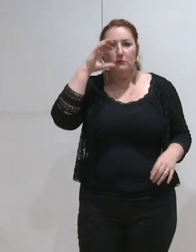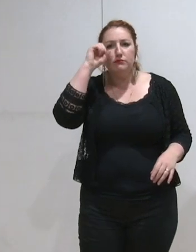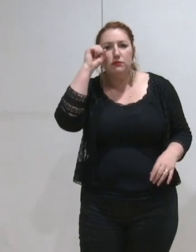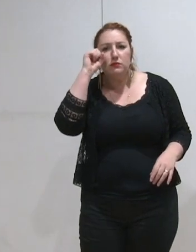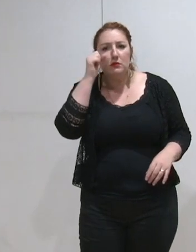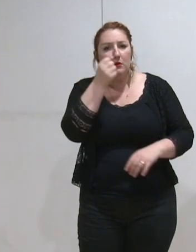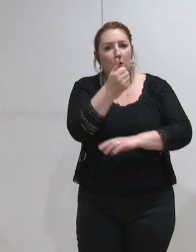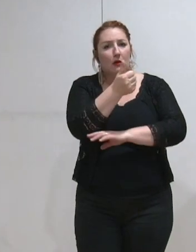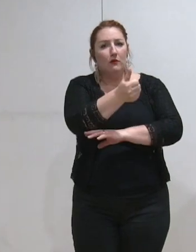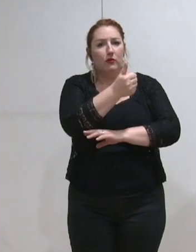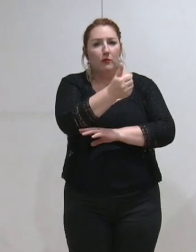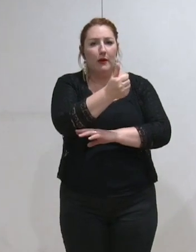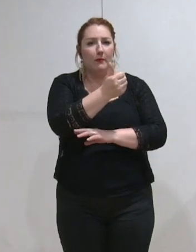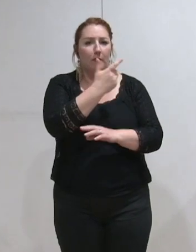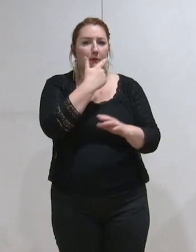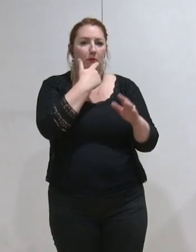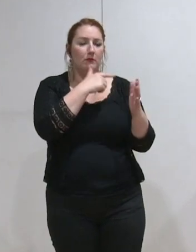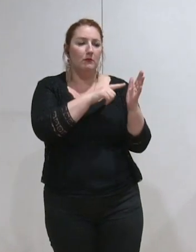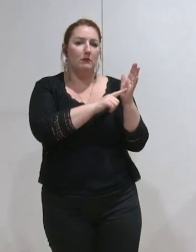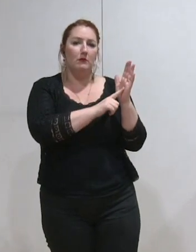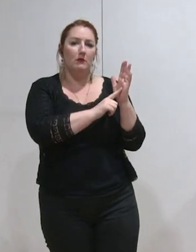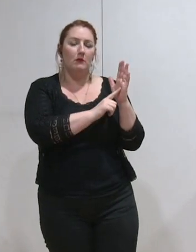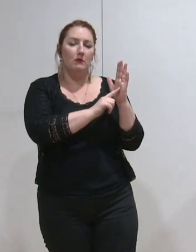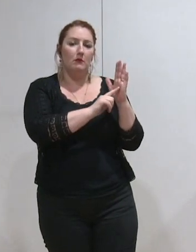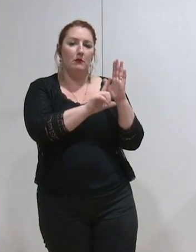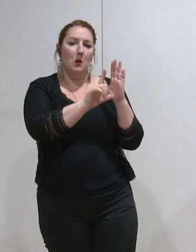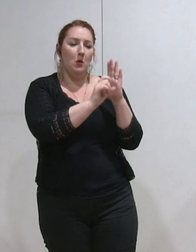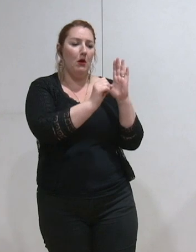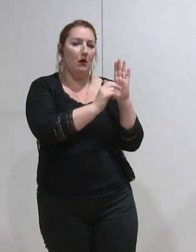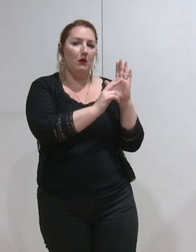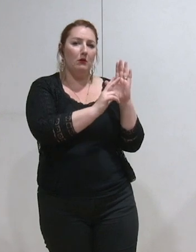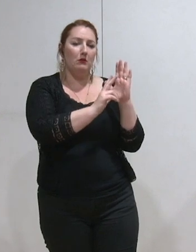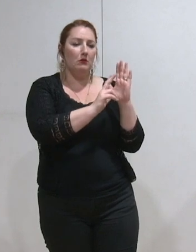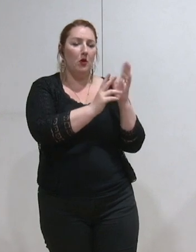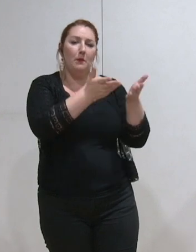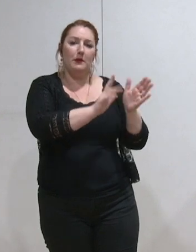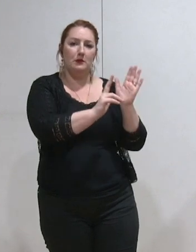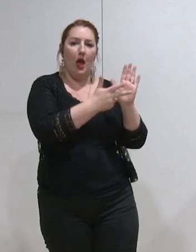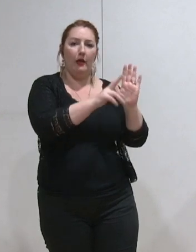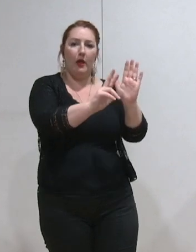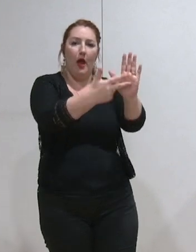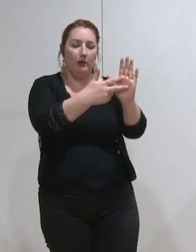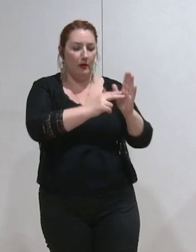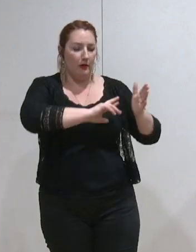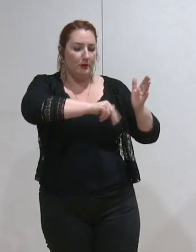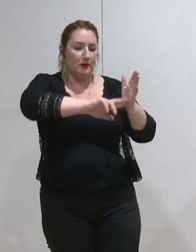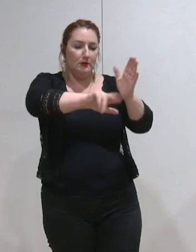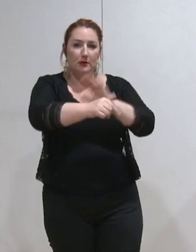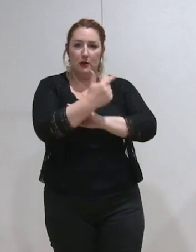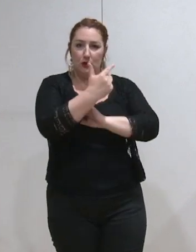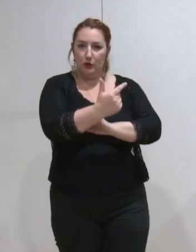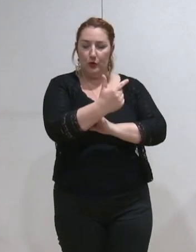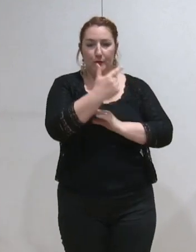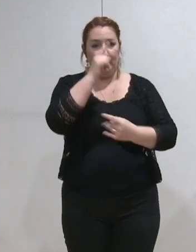signé deux arrêtés pour que la ville défende ses intérêts vis-à-vis de